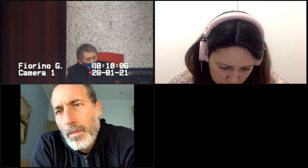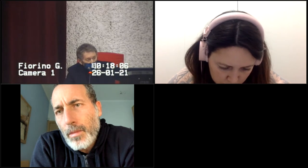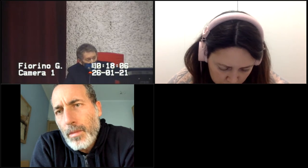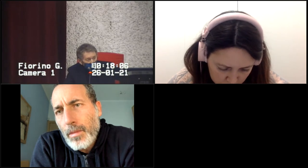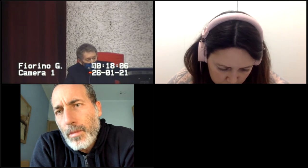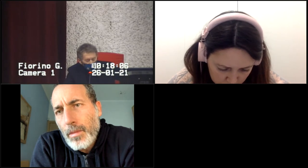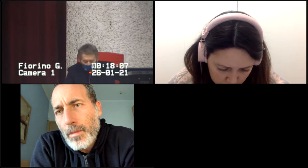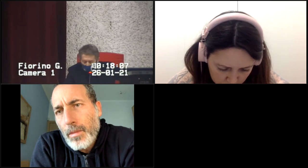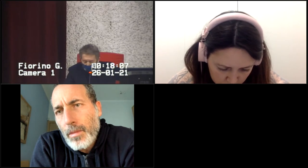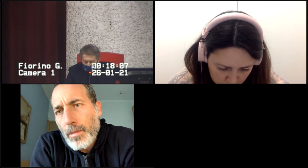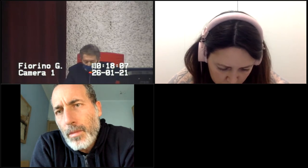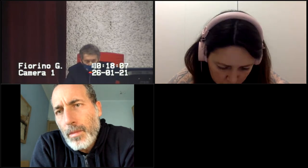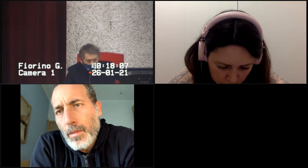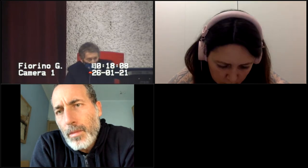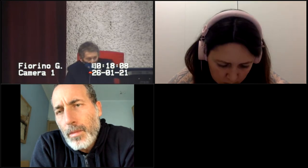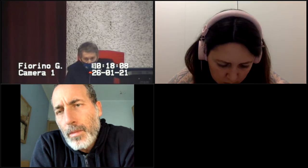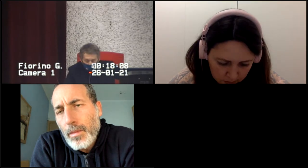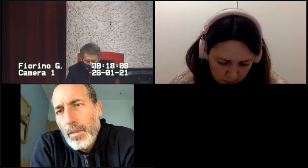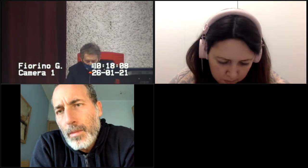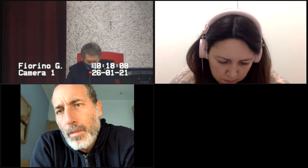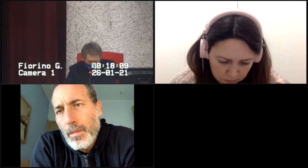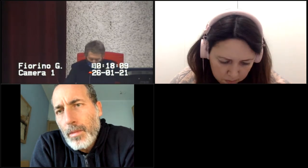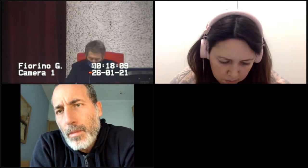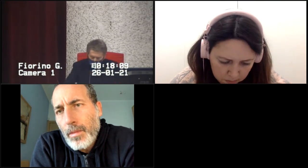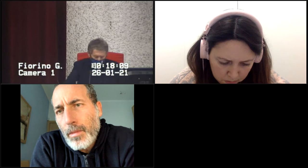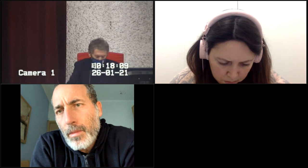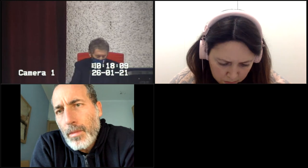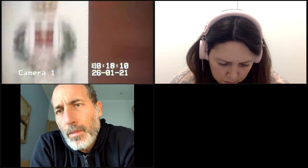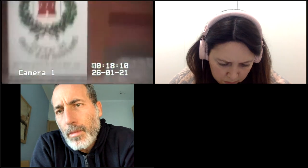del giorno, grazie. Va bene.